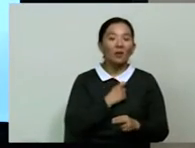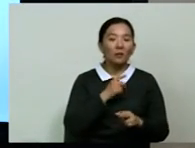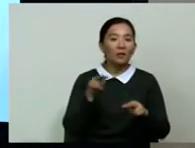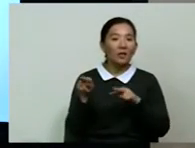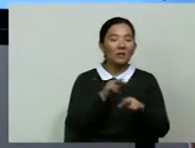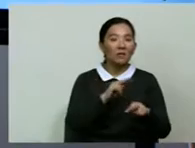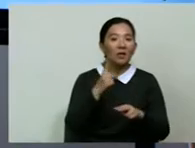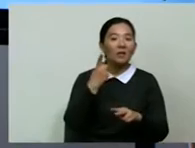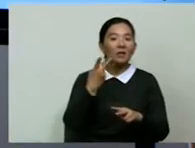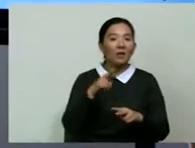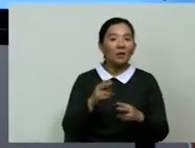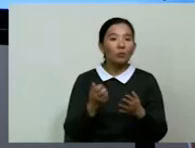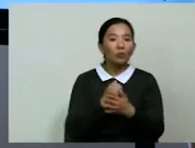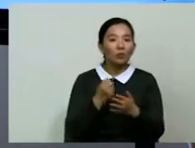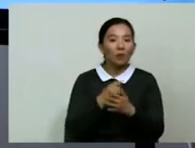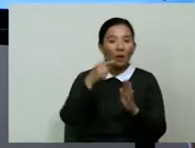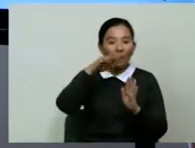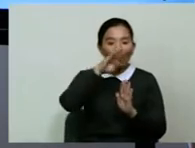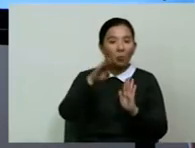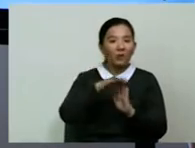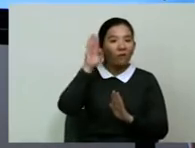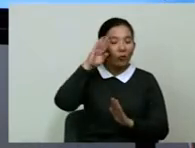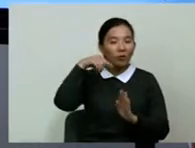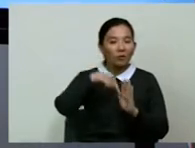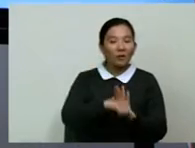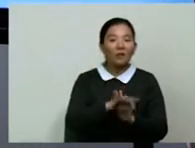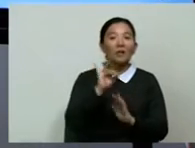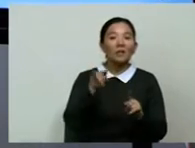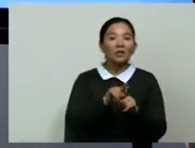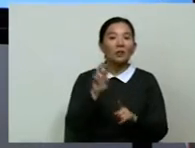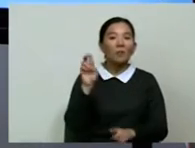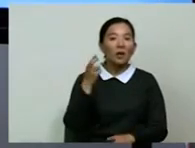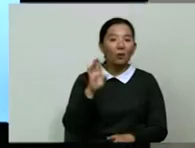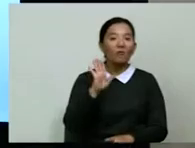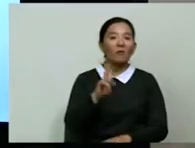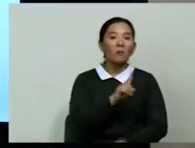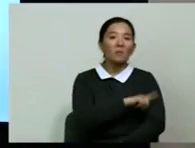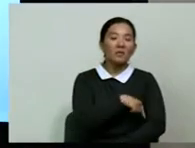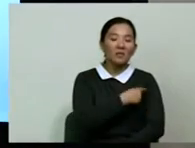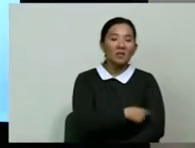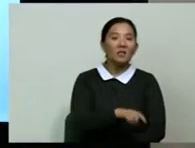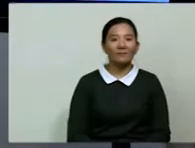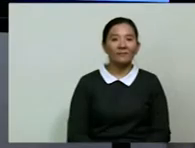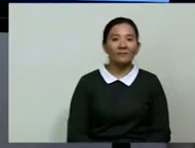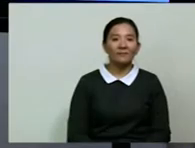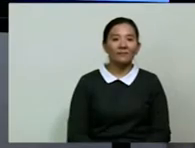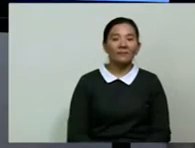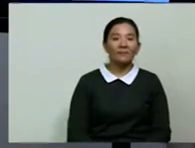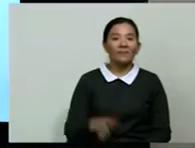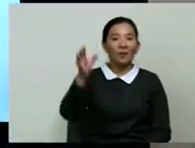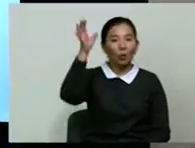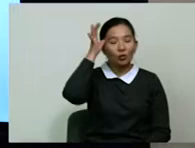для обнаружения погруженных подводных лодок, также в биологии, медицине, сейсмологии,